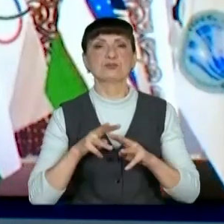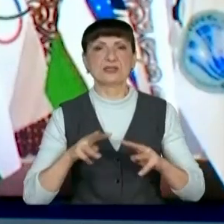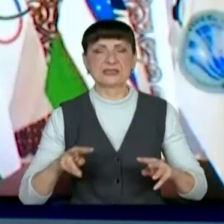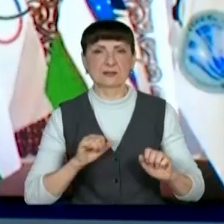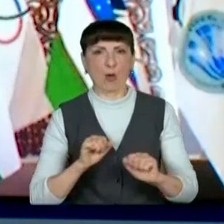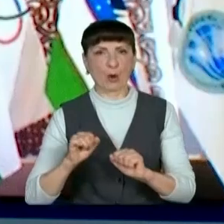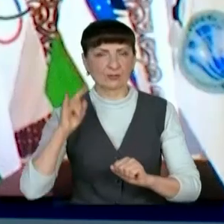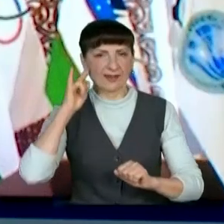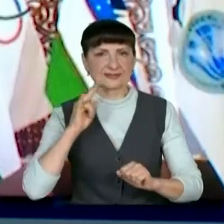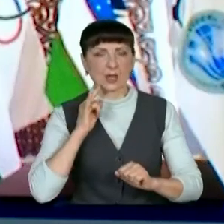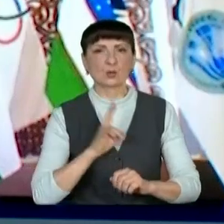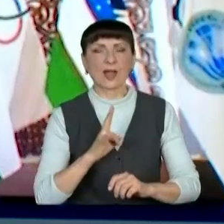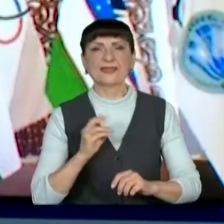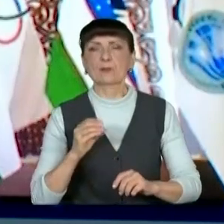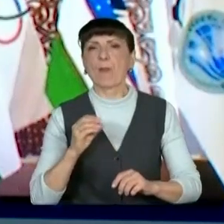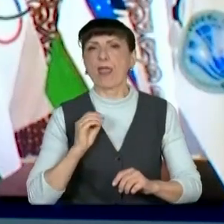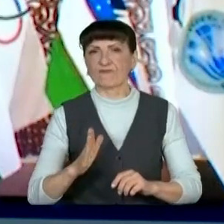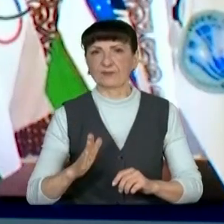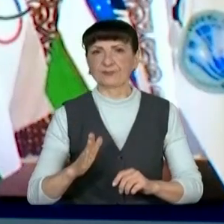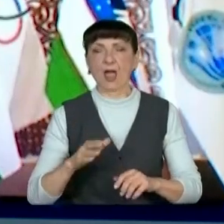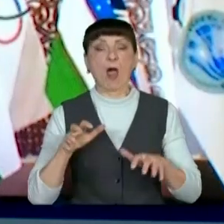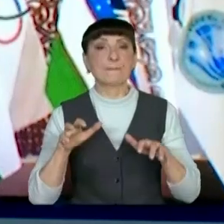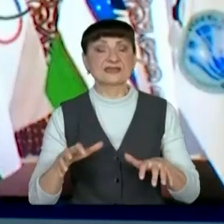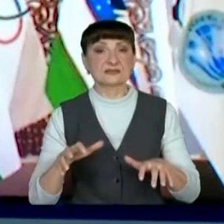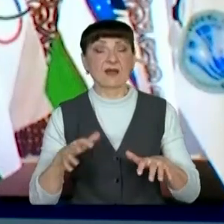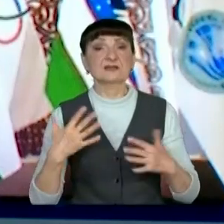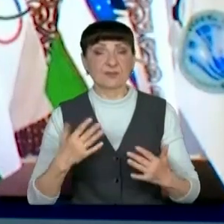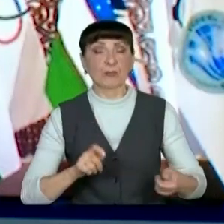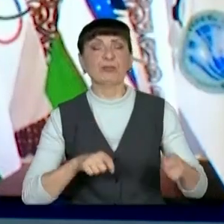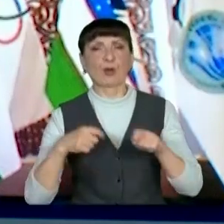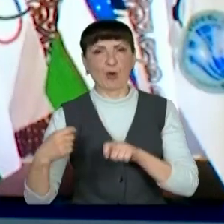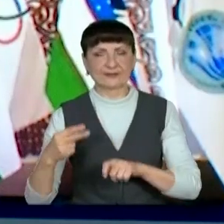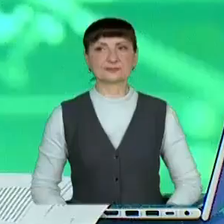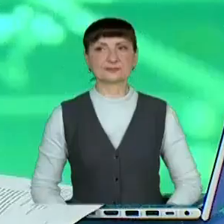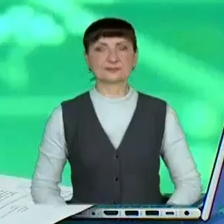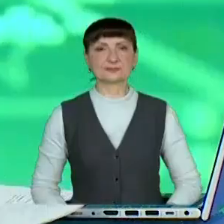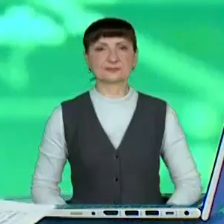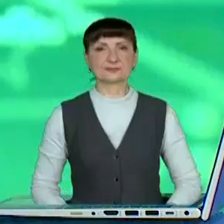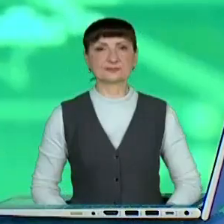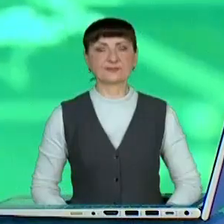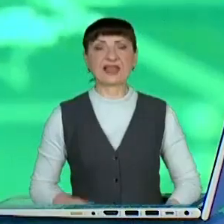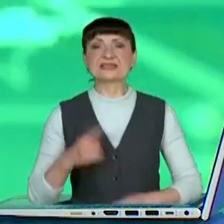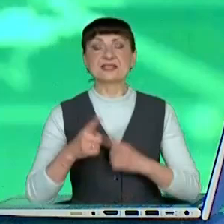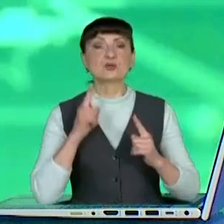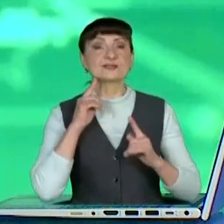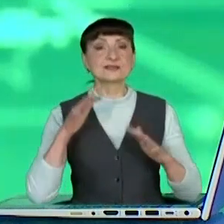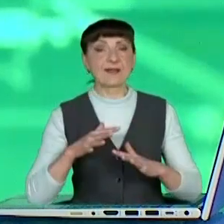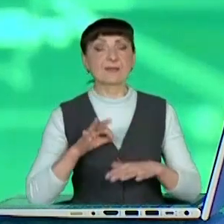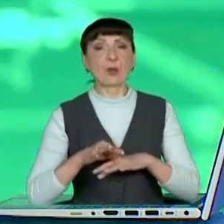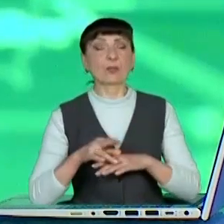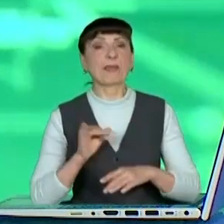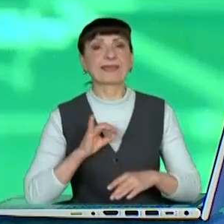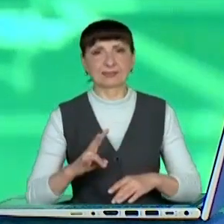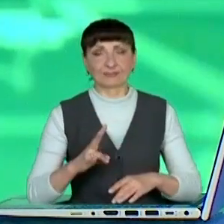обороны Казахстана Нурлан Ермекбаев. А вот председательство теперь переходит к Китаю. Следующее заседание пройдет в